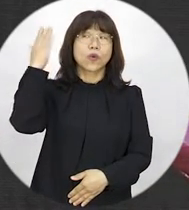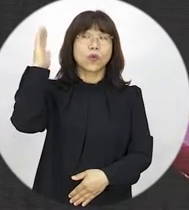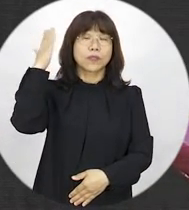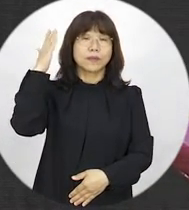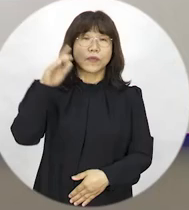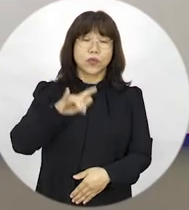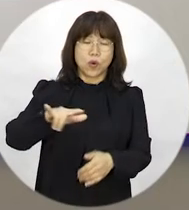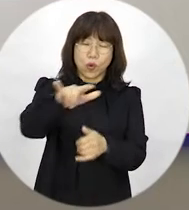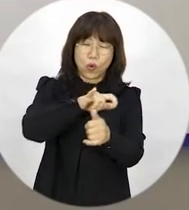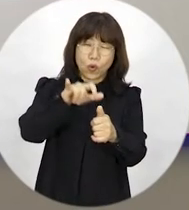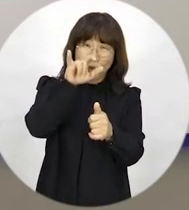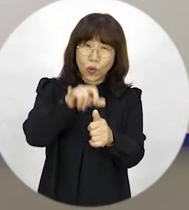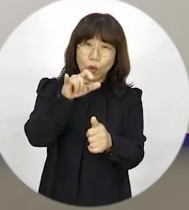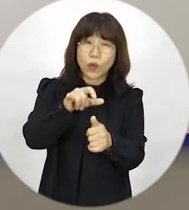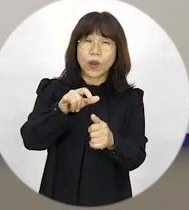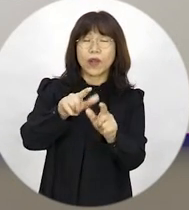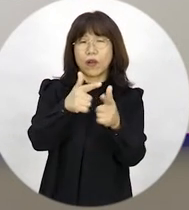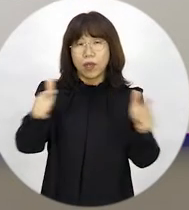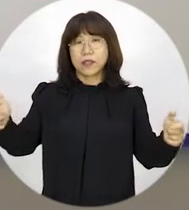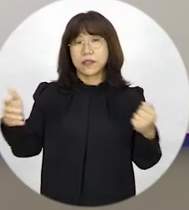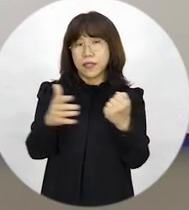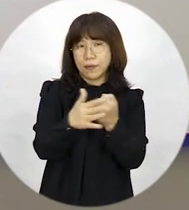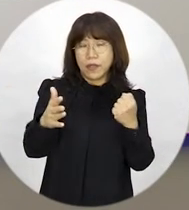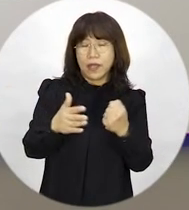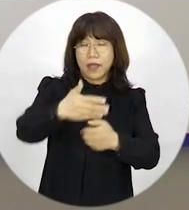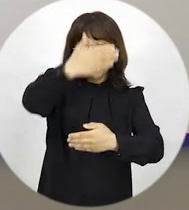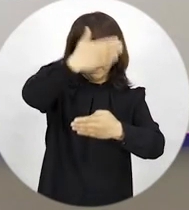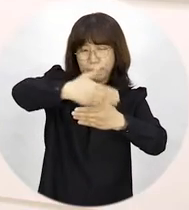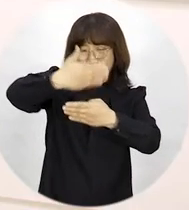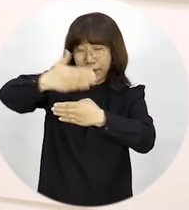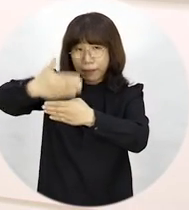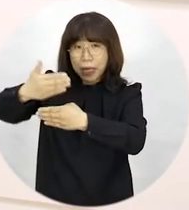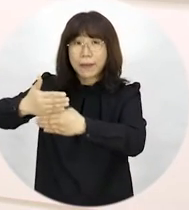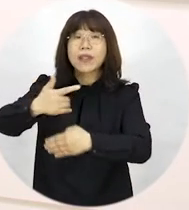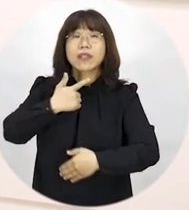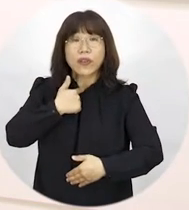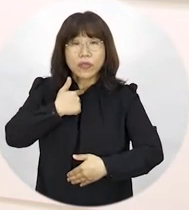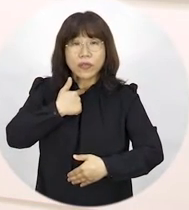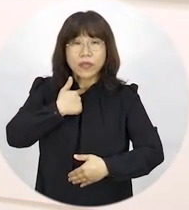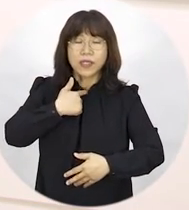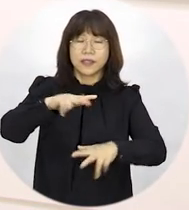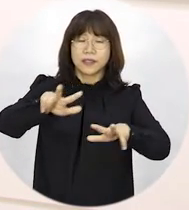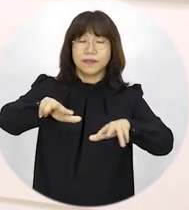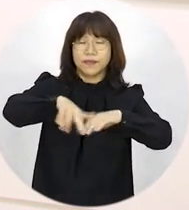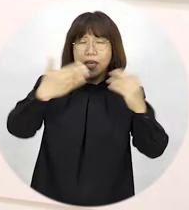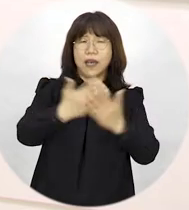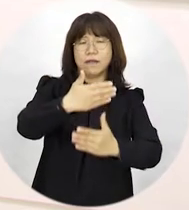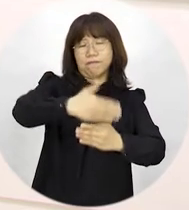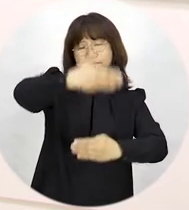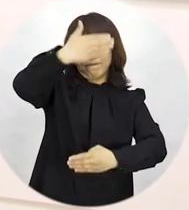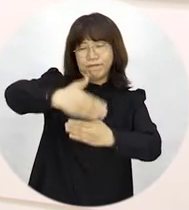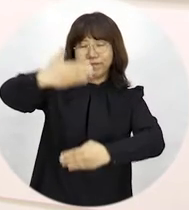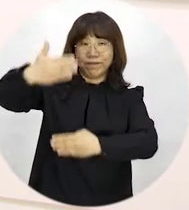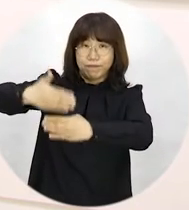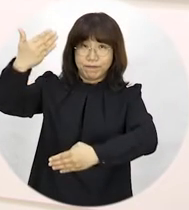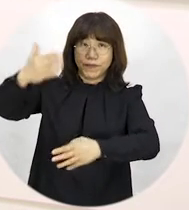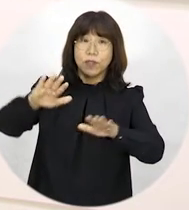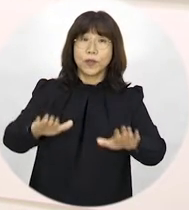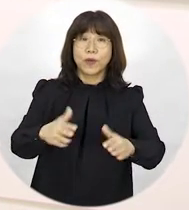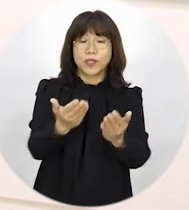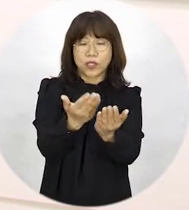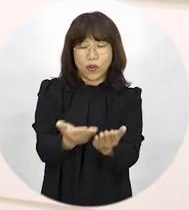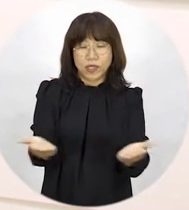들어 그동안 코로나19로 단절됐던 경계들이 허물어지는 가운데